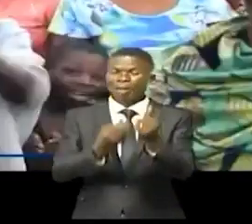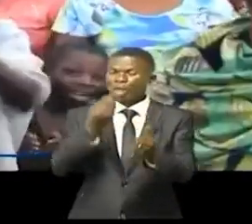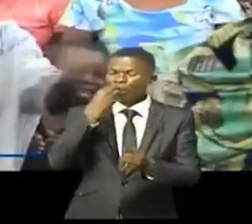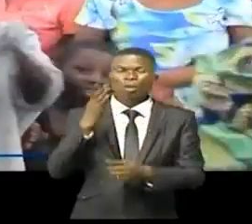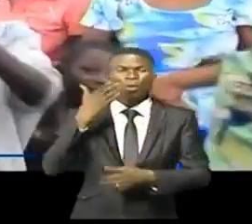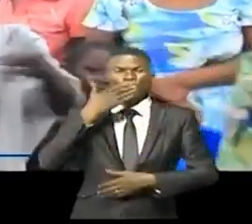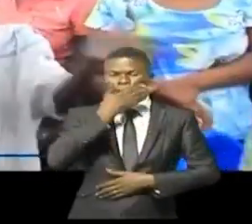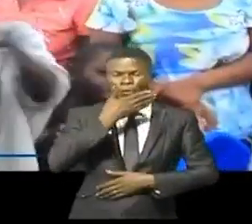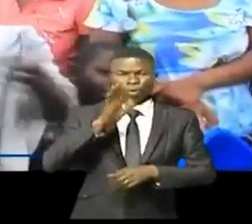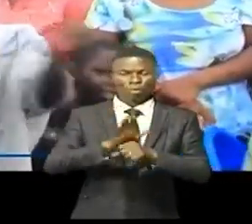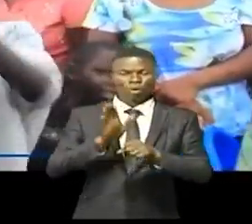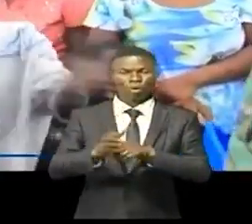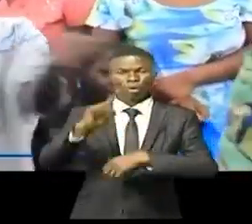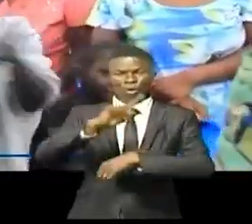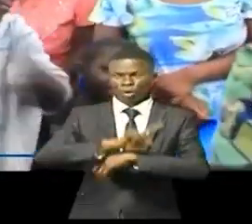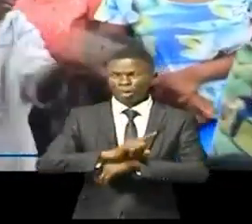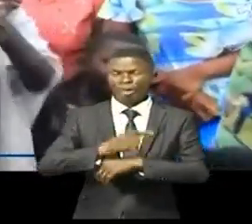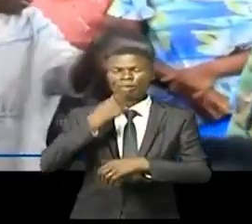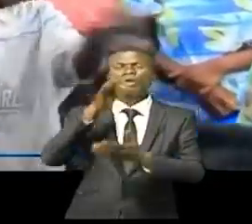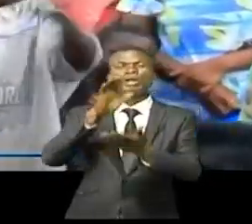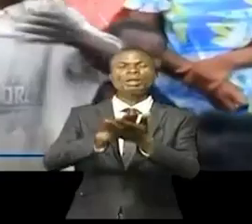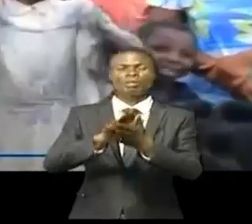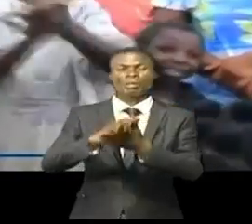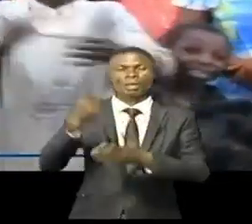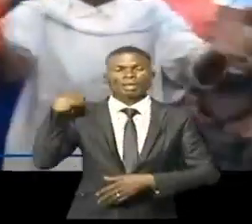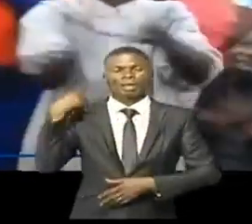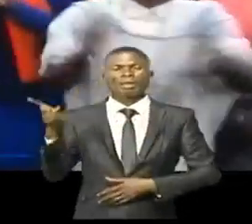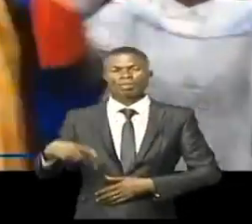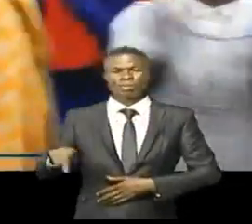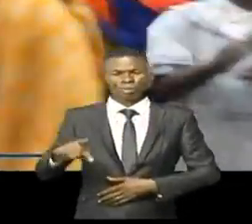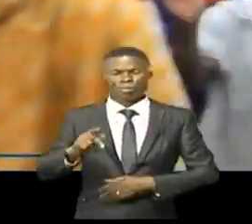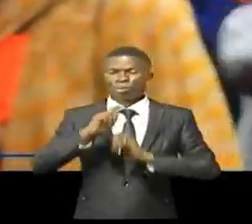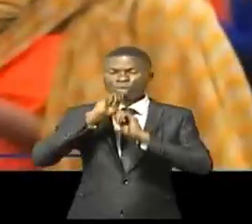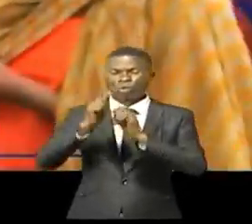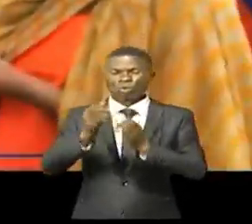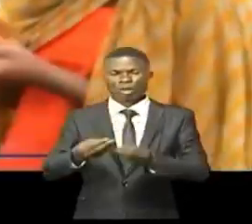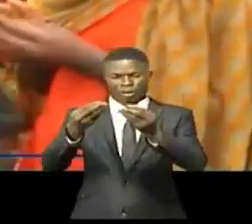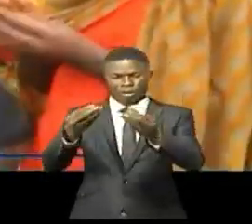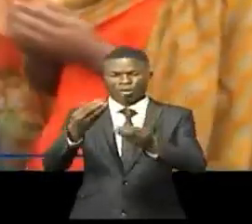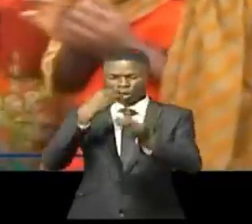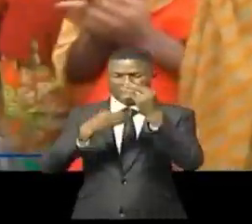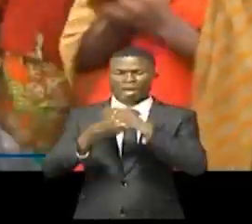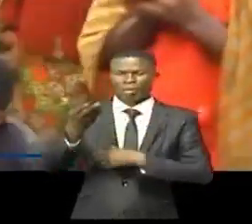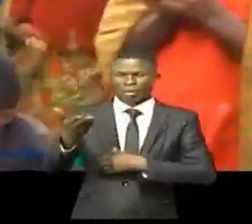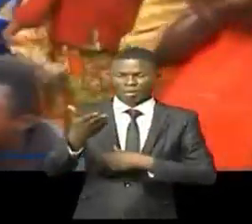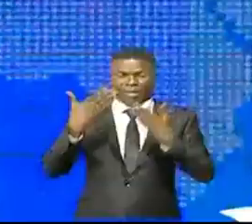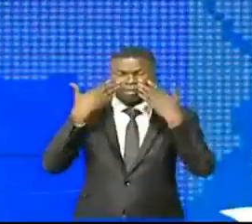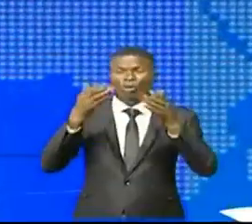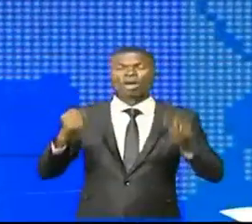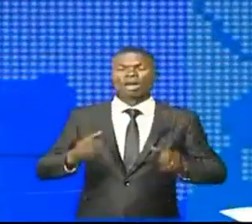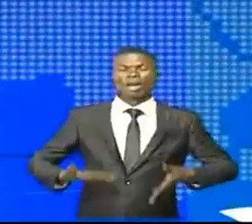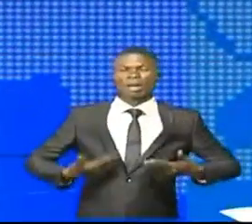manger depuis plusieurs jours ont remercié leur député provincial pour ce geste humanitaire.